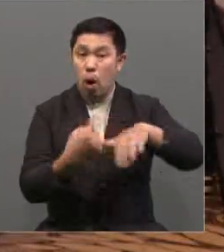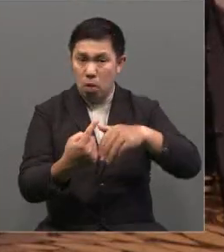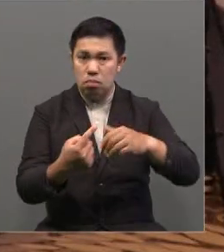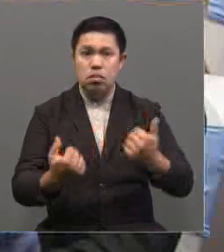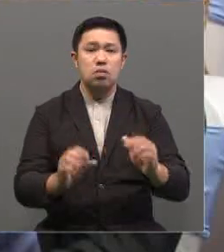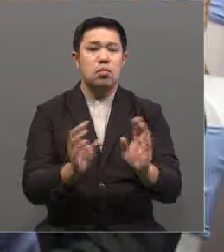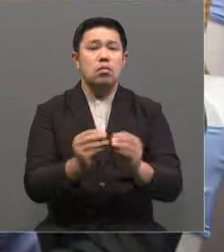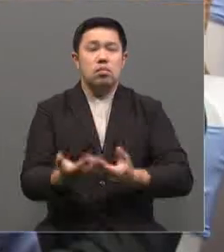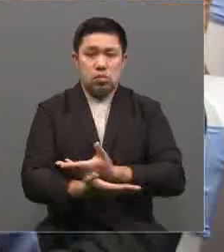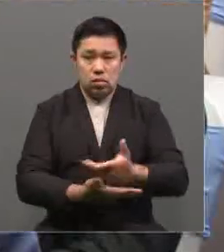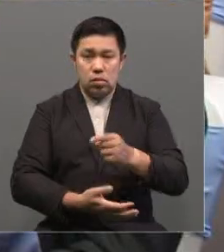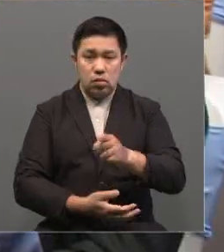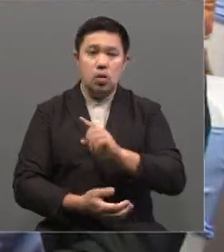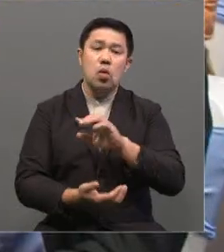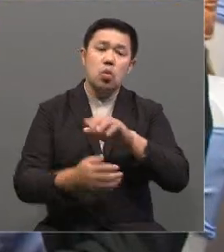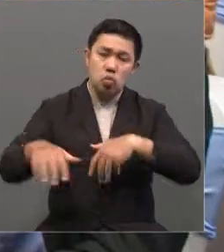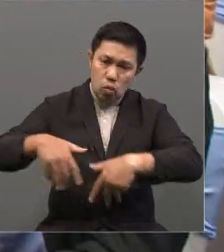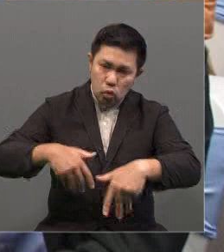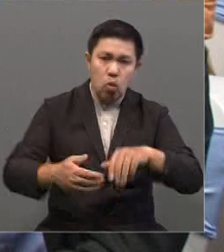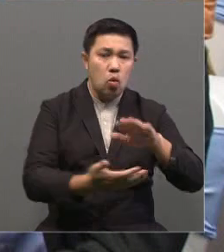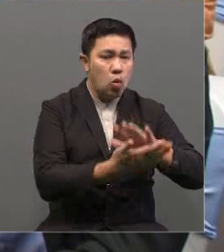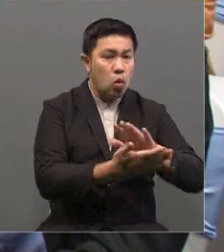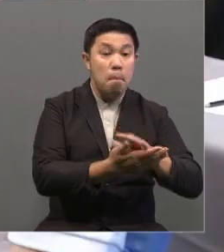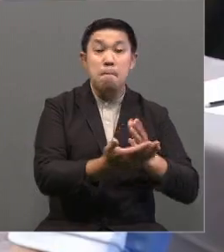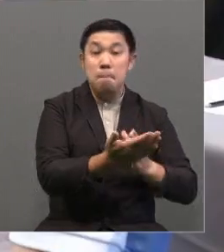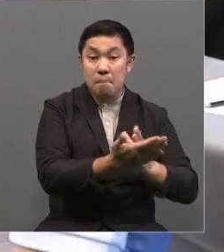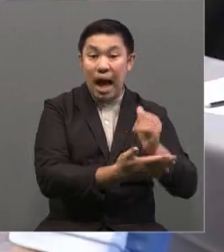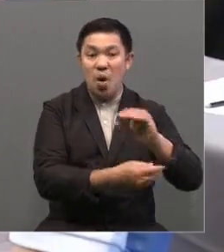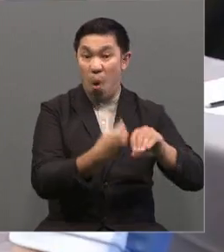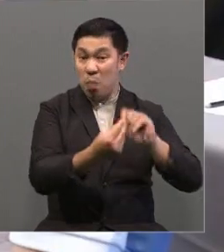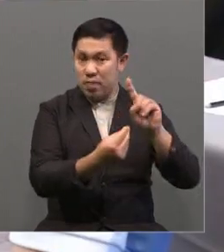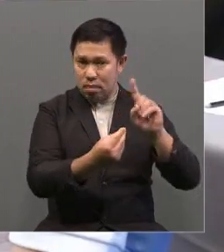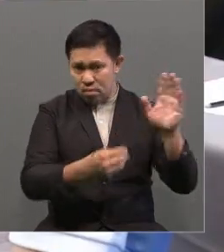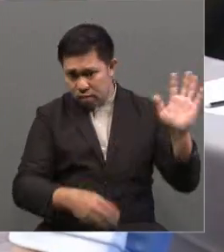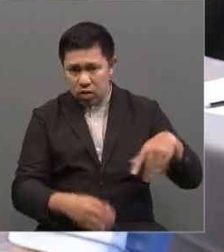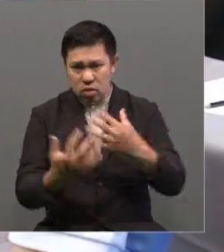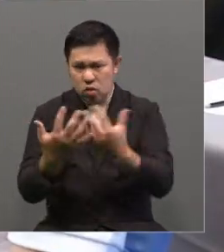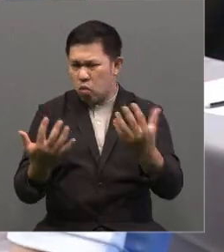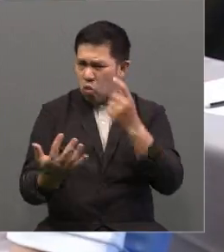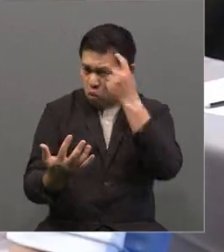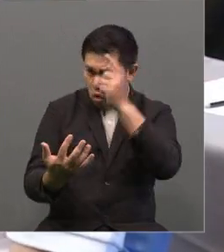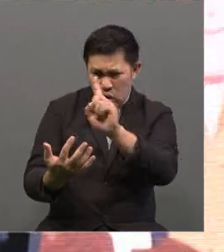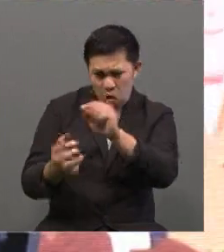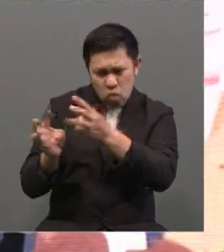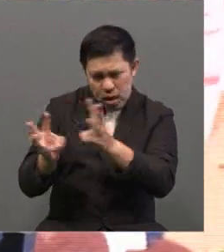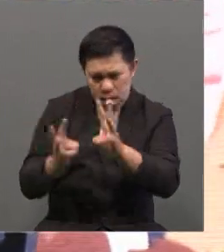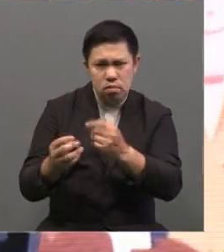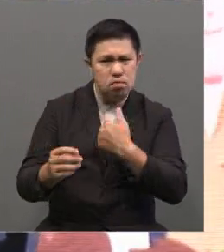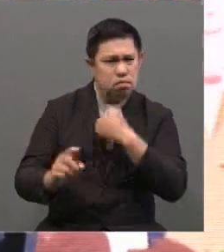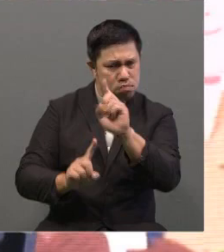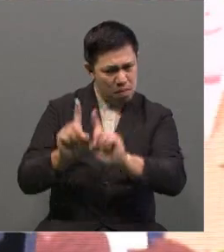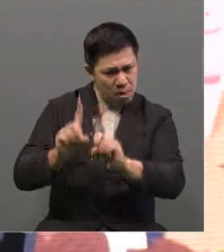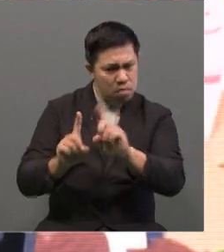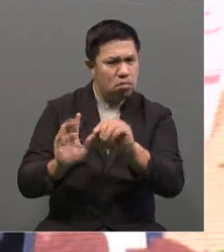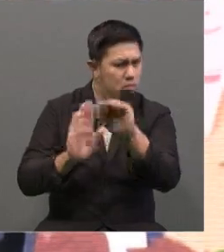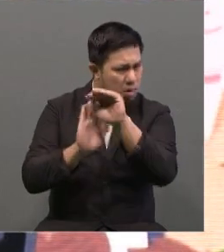างเพื่อให้ชุมชนและก็โรงเรียนปลอดขยะที่ผ่านการคัดเลือกในรอบแรกได้มาทราบถึงหลักเกณฑ์ในการพิจารณาแล้วก็ประเมินผล